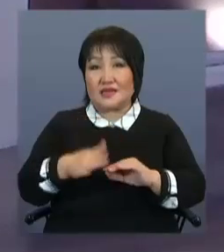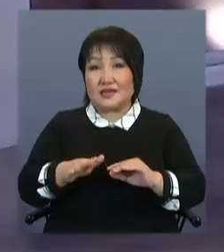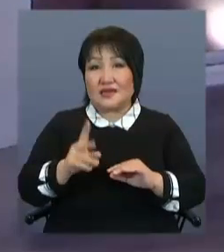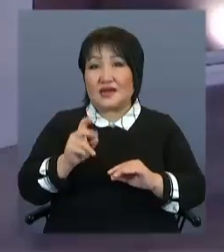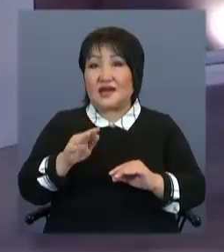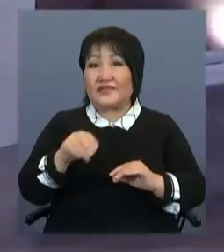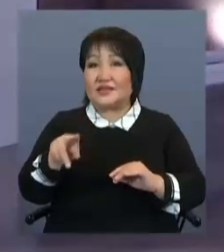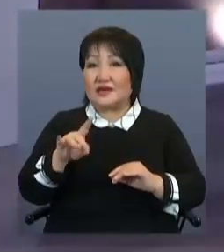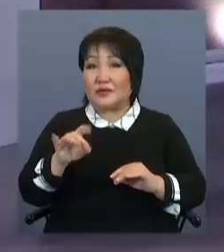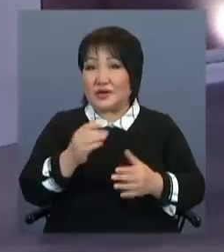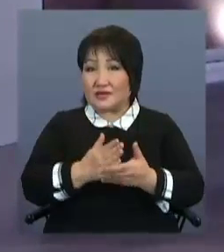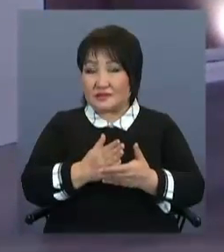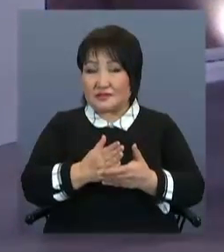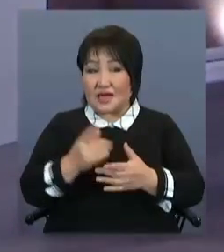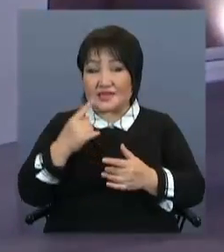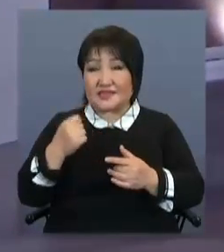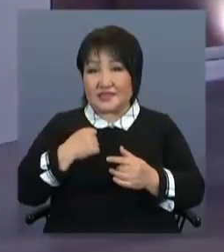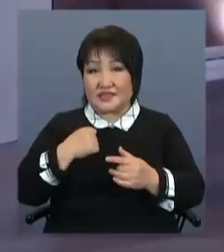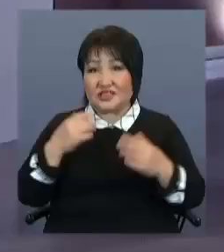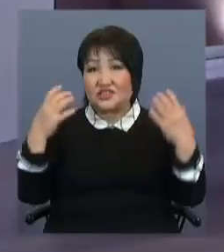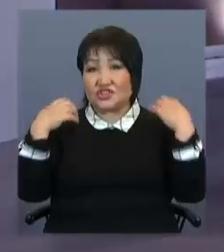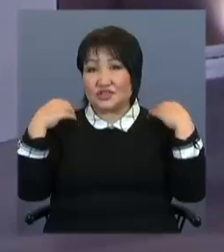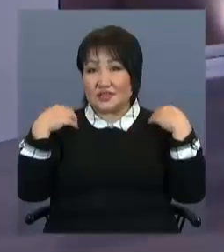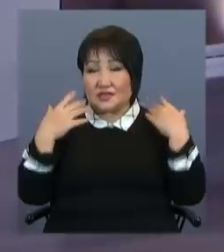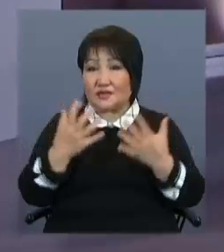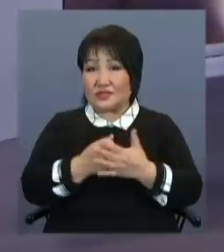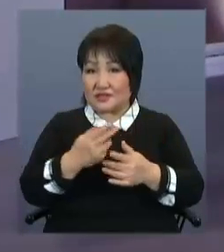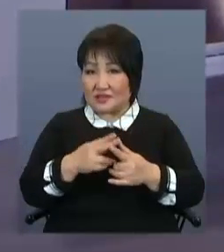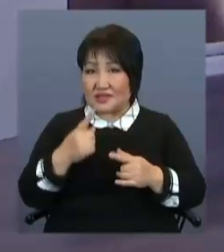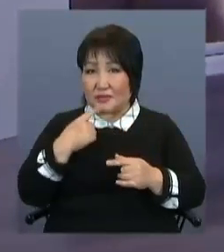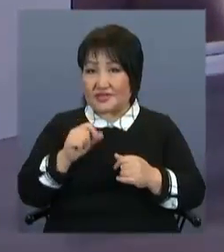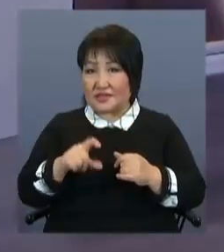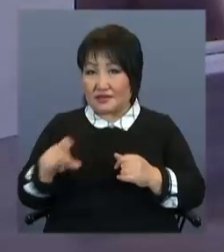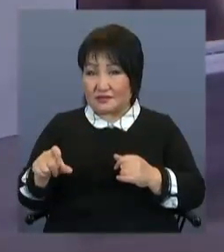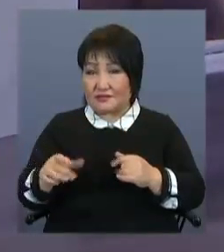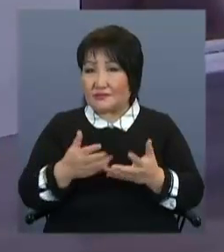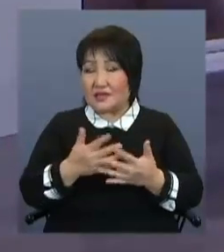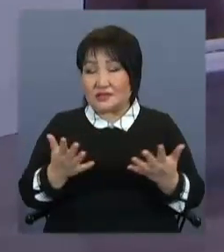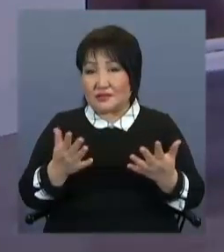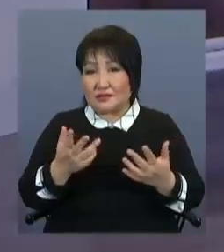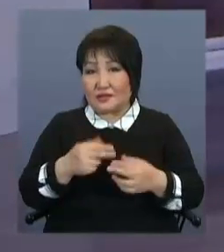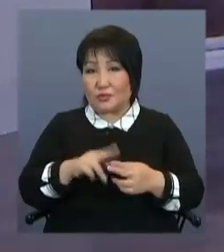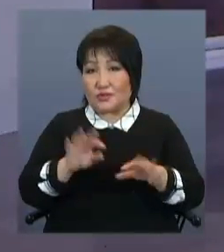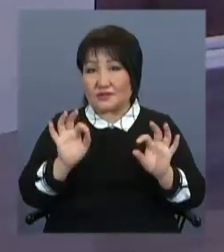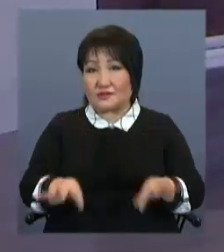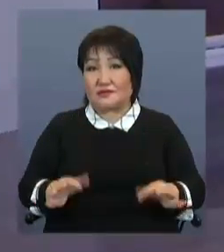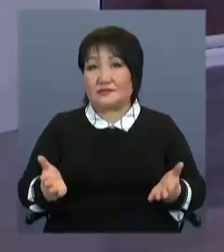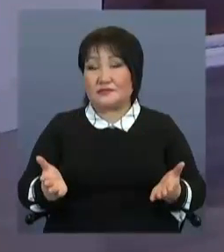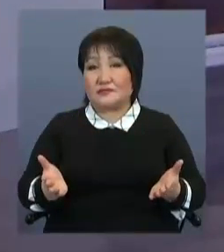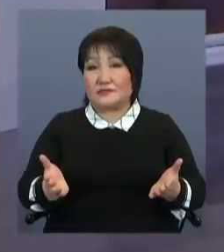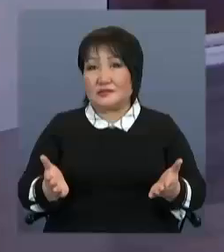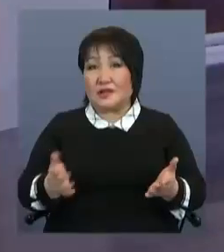офицерлік шенге дейін алып жатады сарбаздар. Осы қаншалықты әділетті деп ойлайсыз? Одан да 1 жылға барып келген